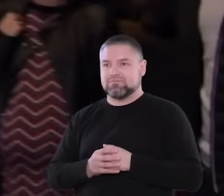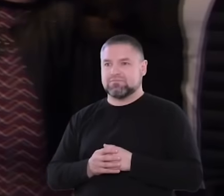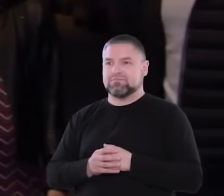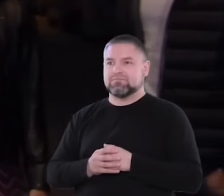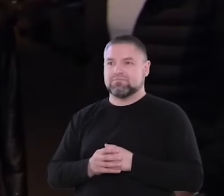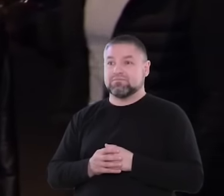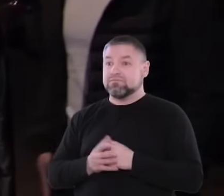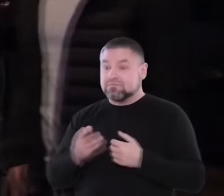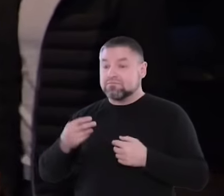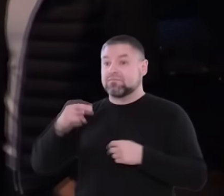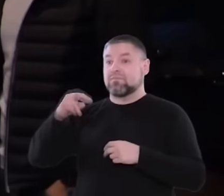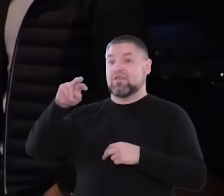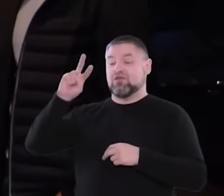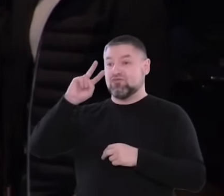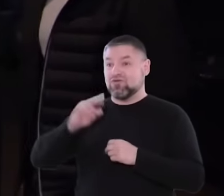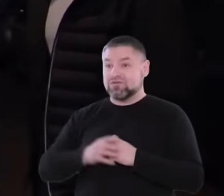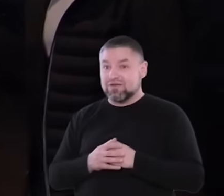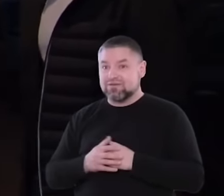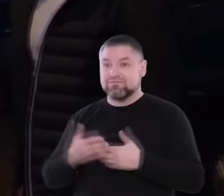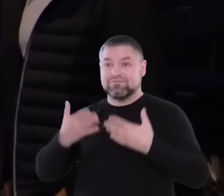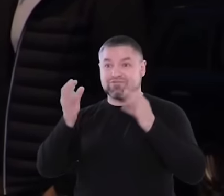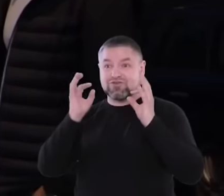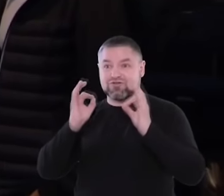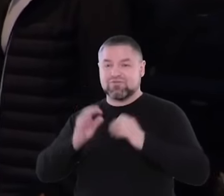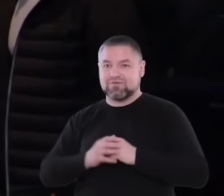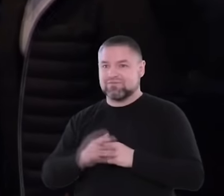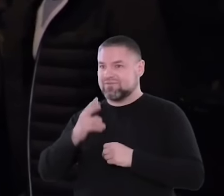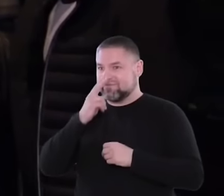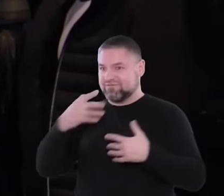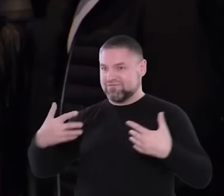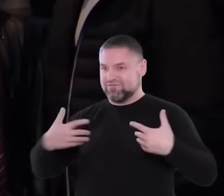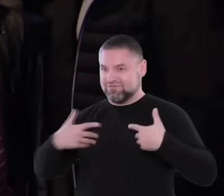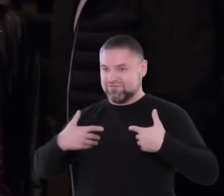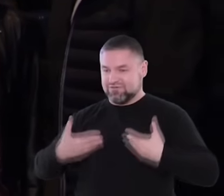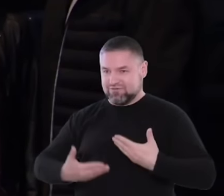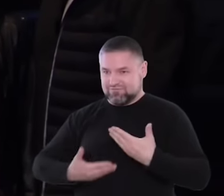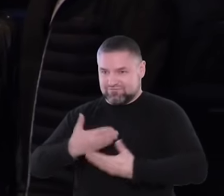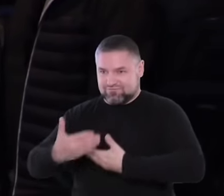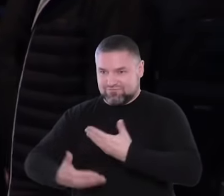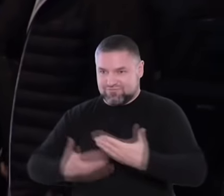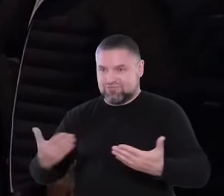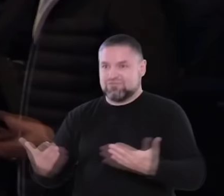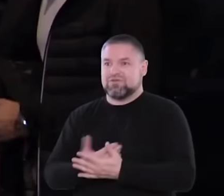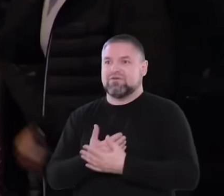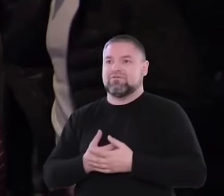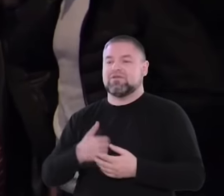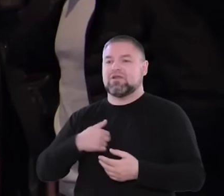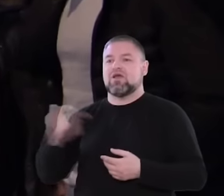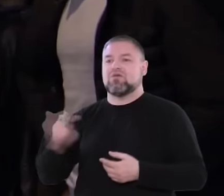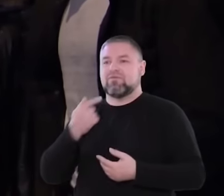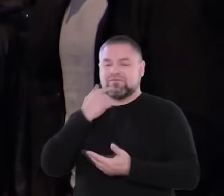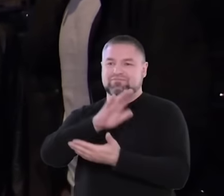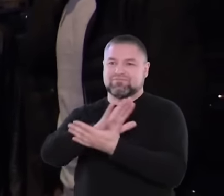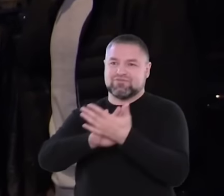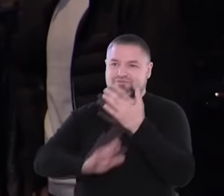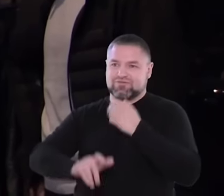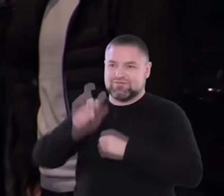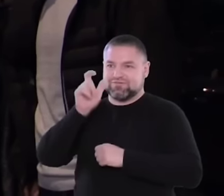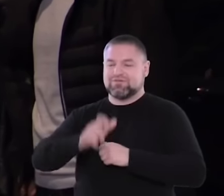O, jaka niespodzianka. Dzień dobry. Widzę, że życie nadal płynie. Ja chyba powinienem ciebie